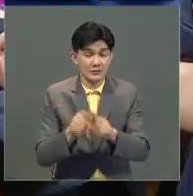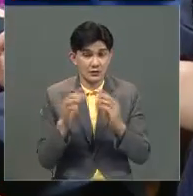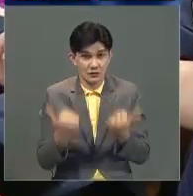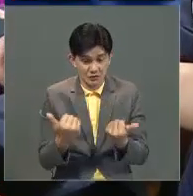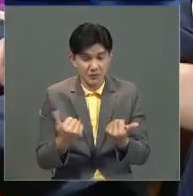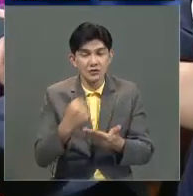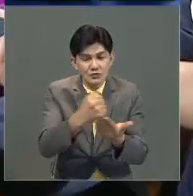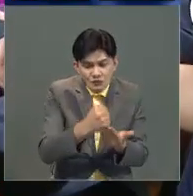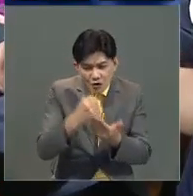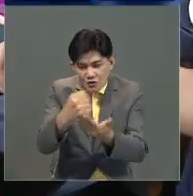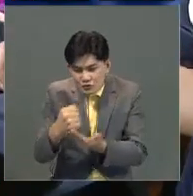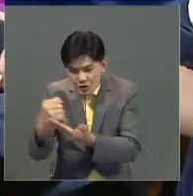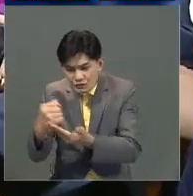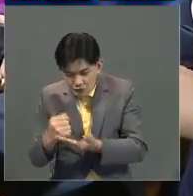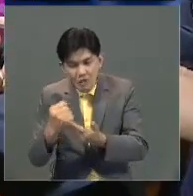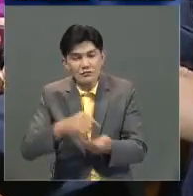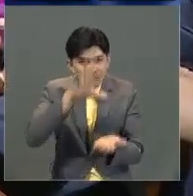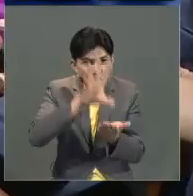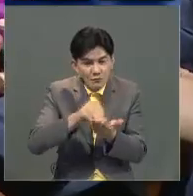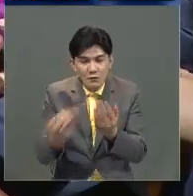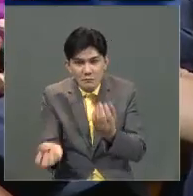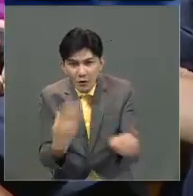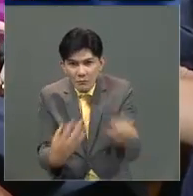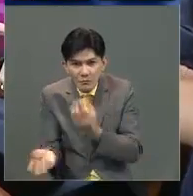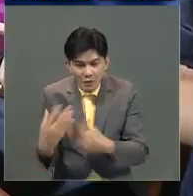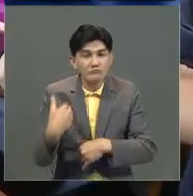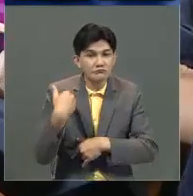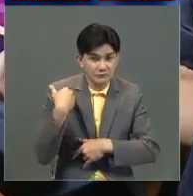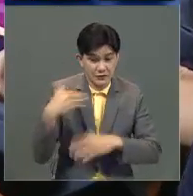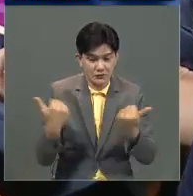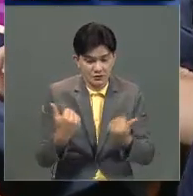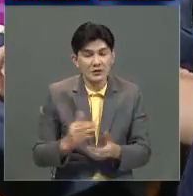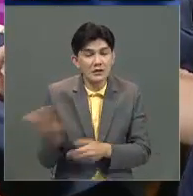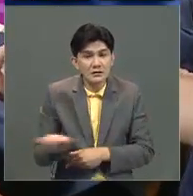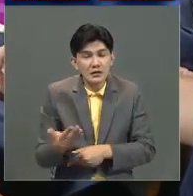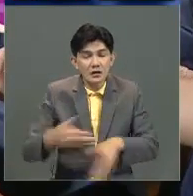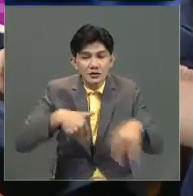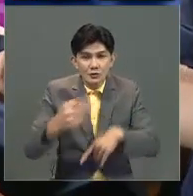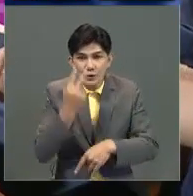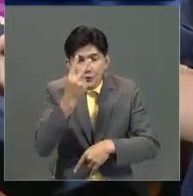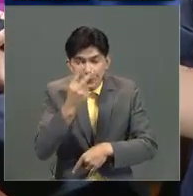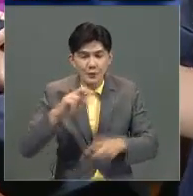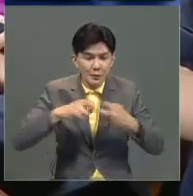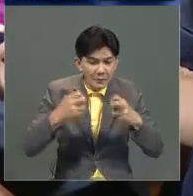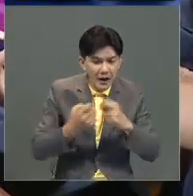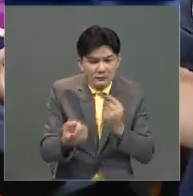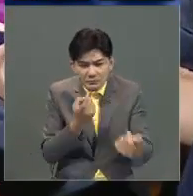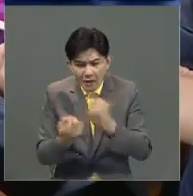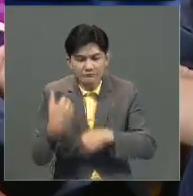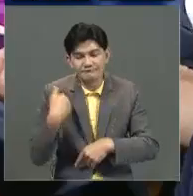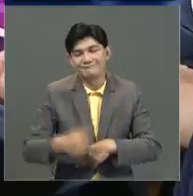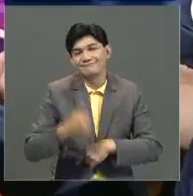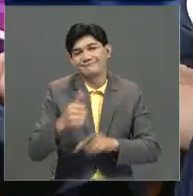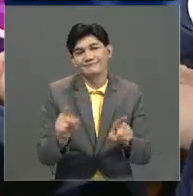ร่วมกันให้ข้อมูลนะครับก็เชิญพี่น้องประชาชนดูรายการนี้แล้วใครมีปัญหามีข้อซักถามอะไรก็ถามมา